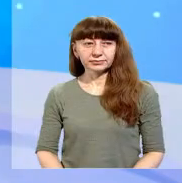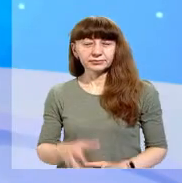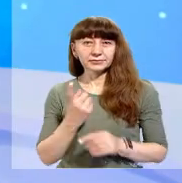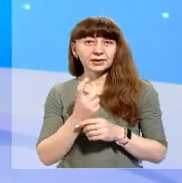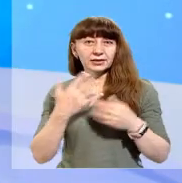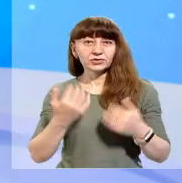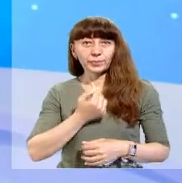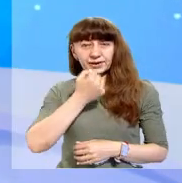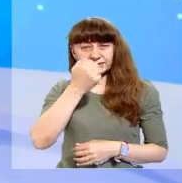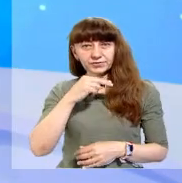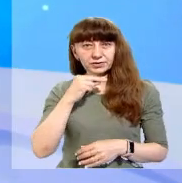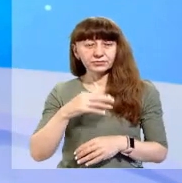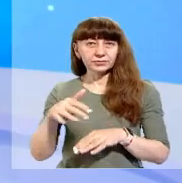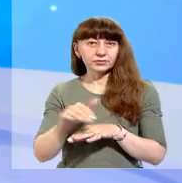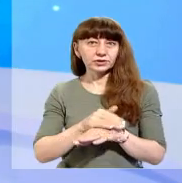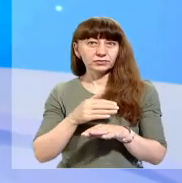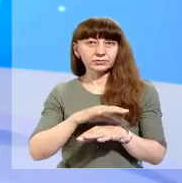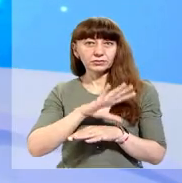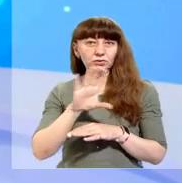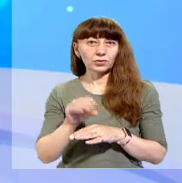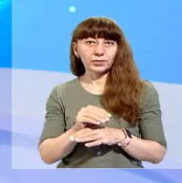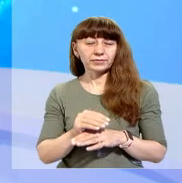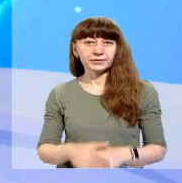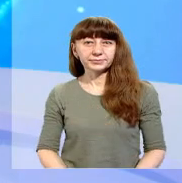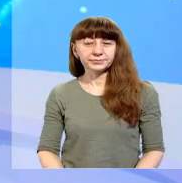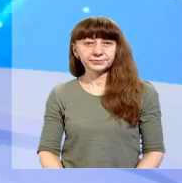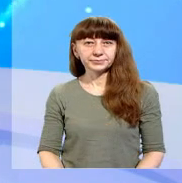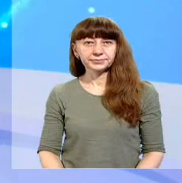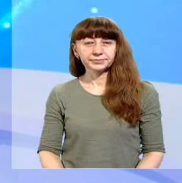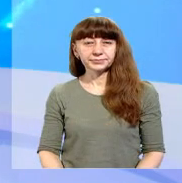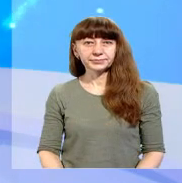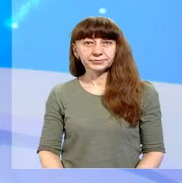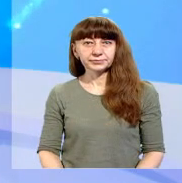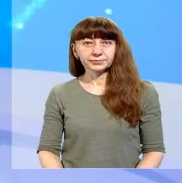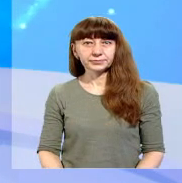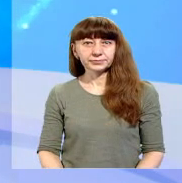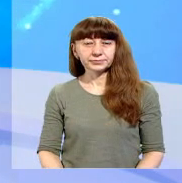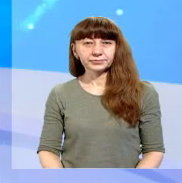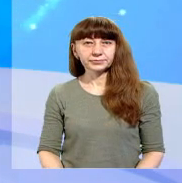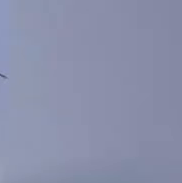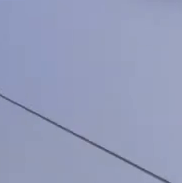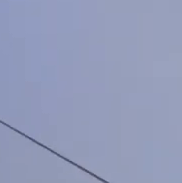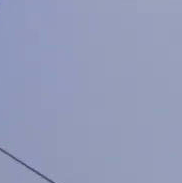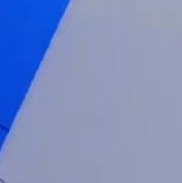Бүгінгі айтарымыз осы. Өзге де жаңалықтармен қостанай.кз сайтында таныс бола аласыздар. Аман сау болыңыздар.